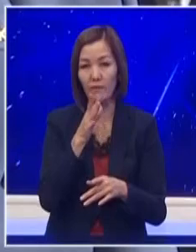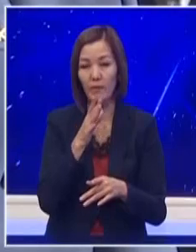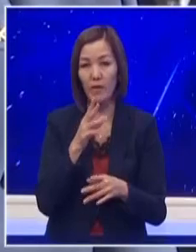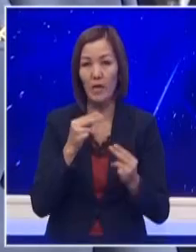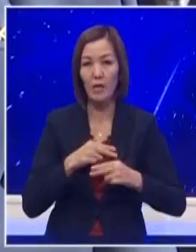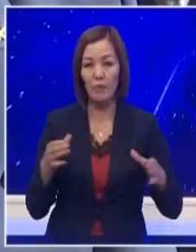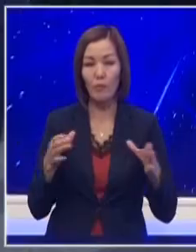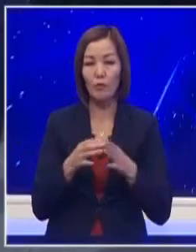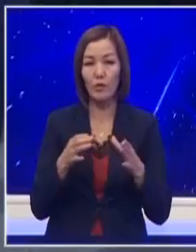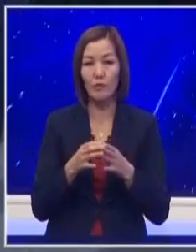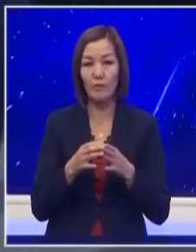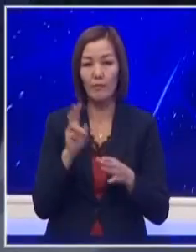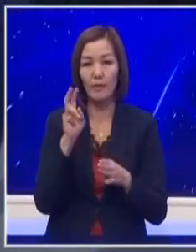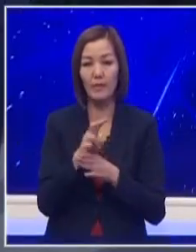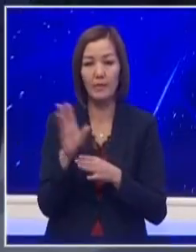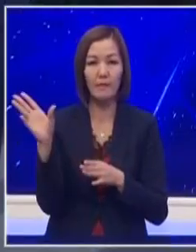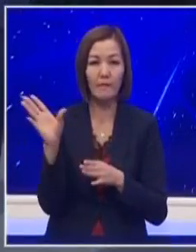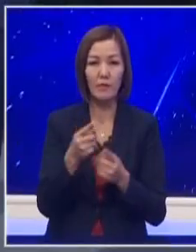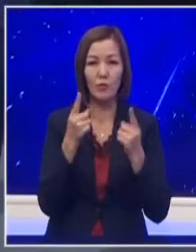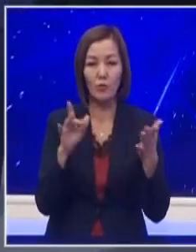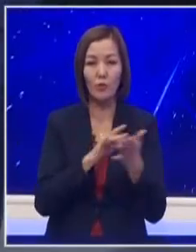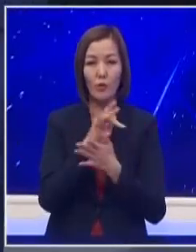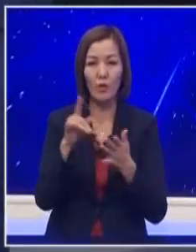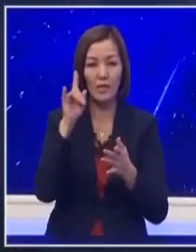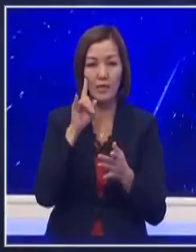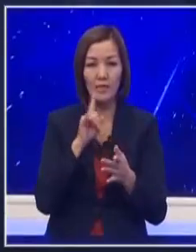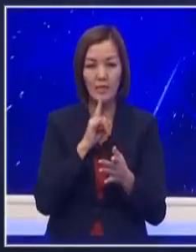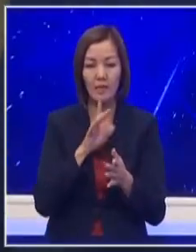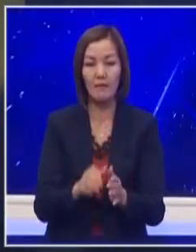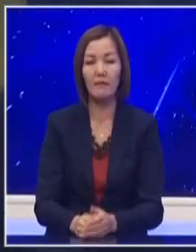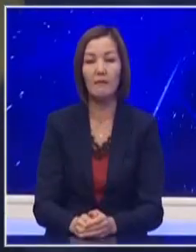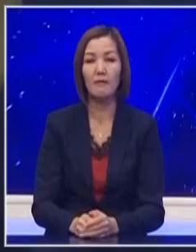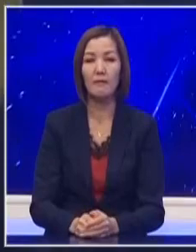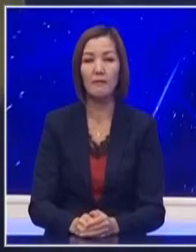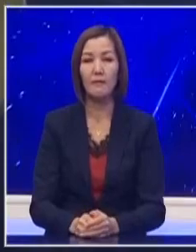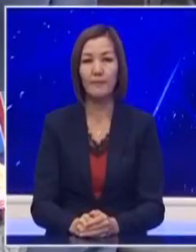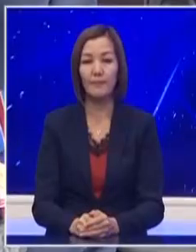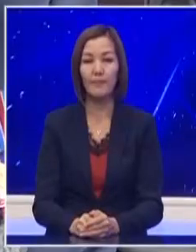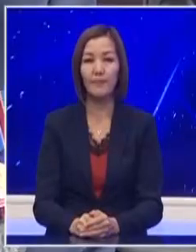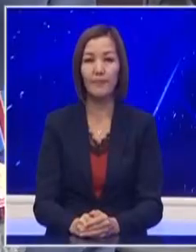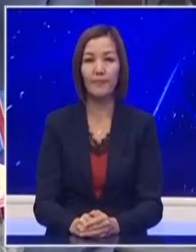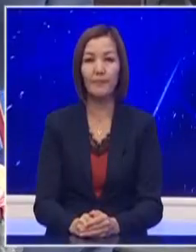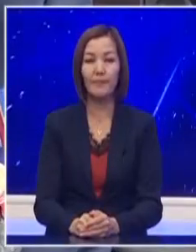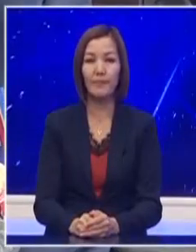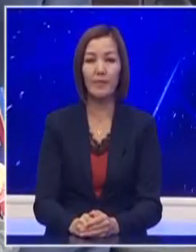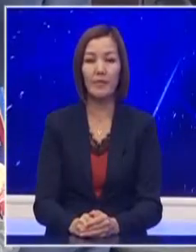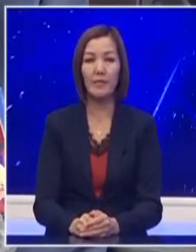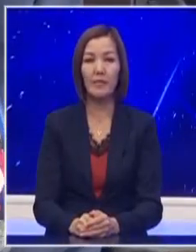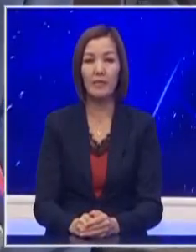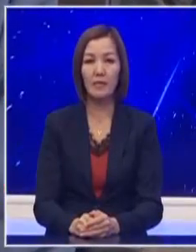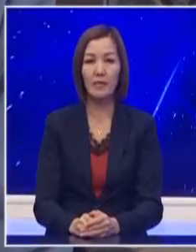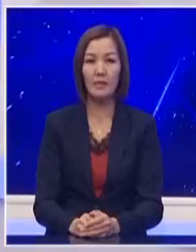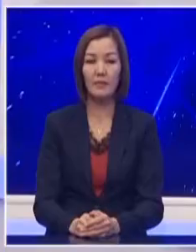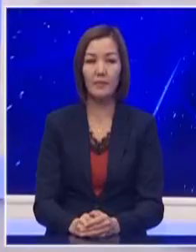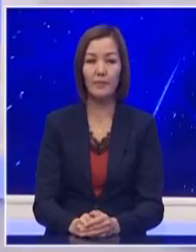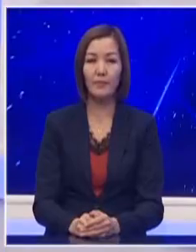Рабочая группа нацгвардии посетит все крупные города Казахстана диноборантбаева жар-хан Нурлан Надир хамзин телеканал